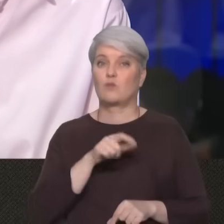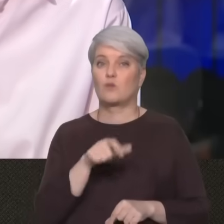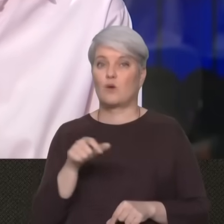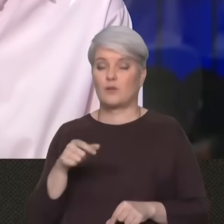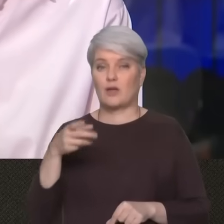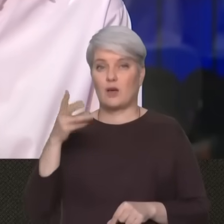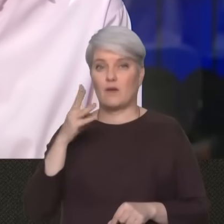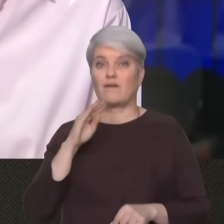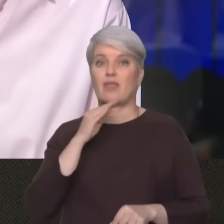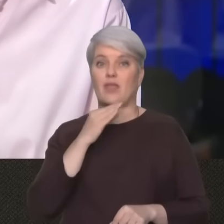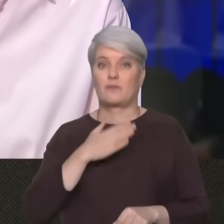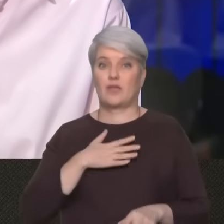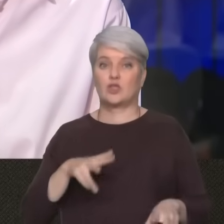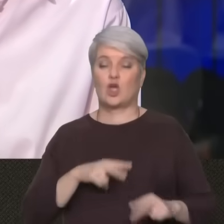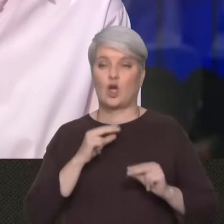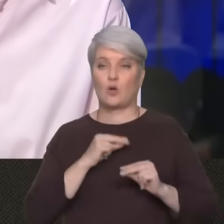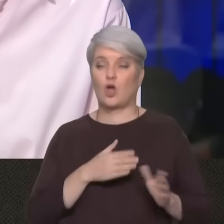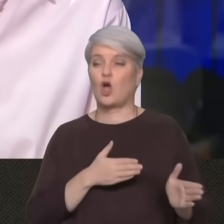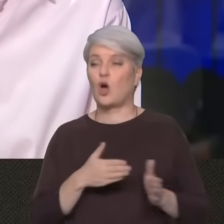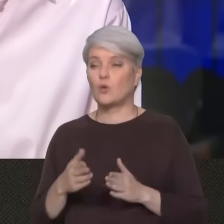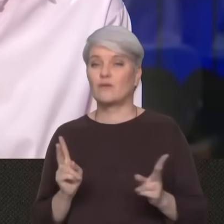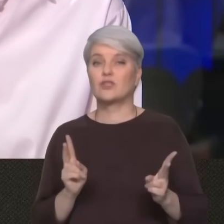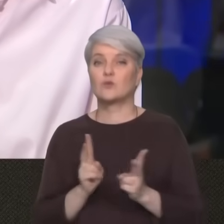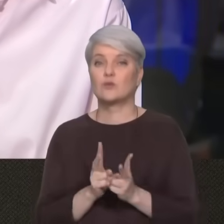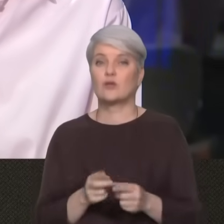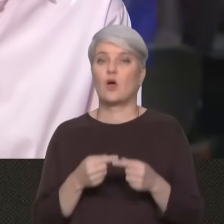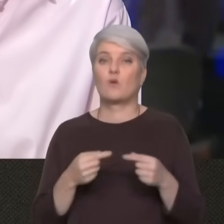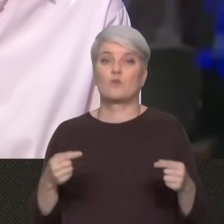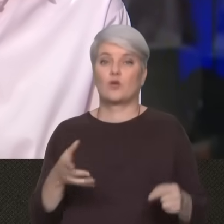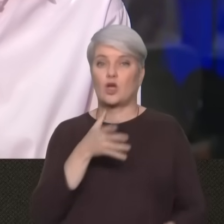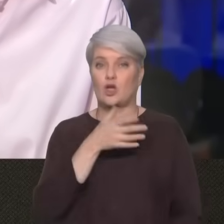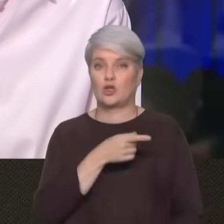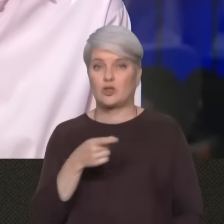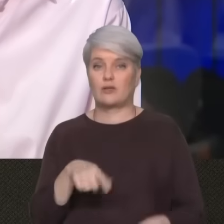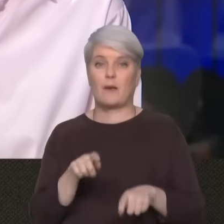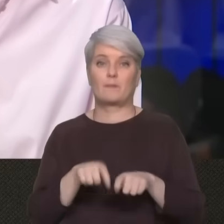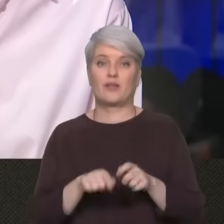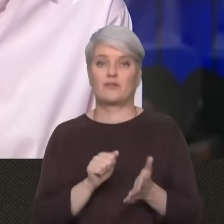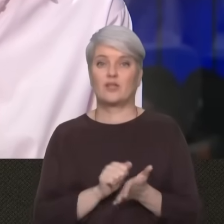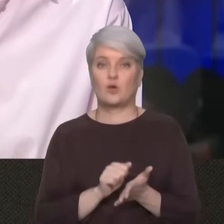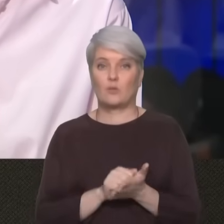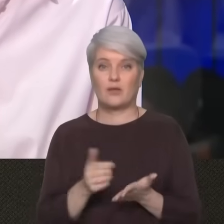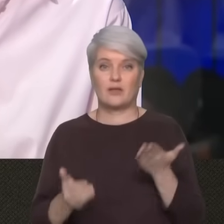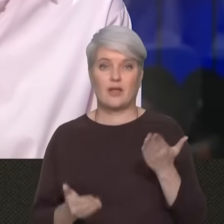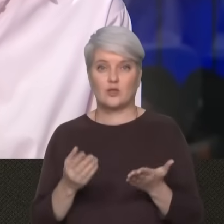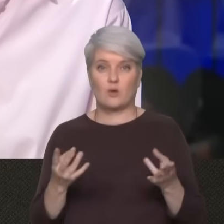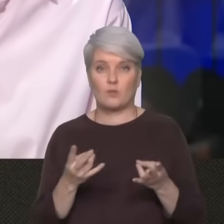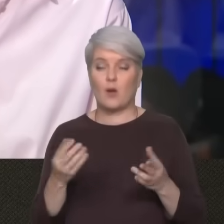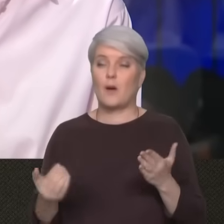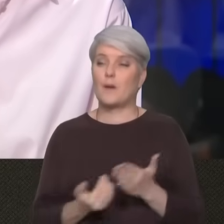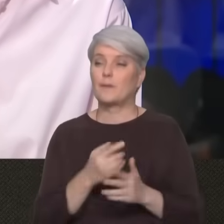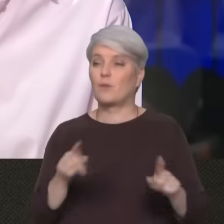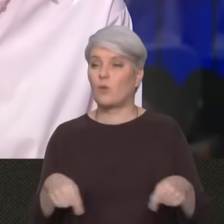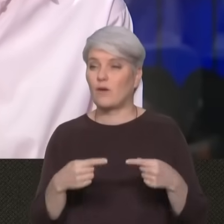в Єгипті, наші колеги, готові зустріти в будь-який час, перевірити документи, якщо потрібно їх поновити